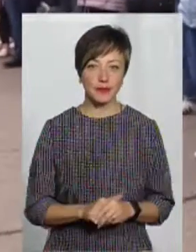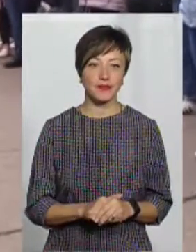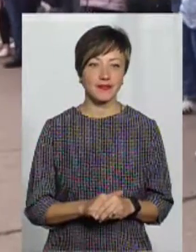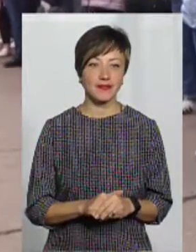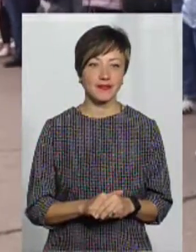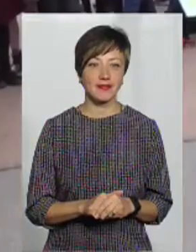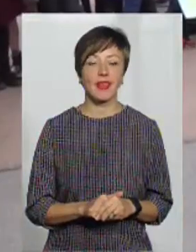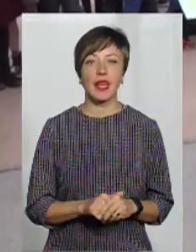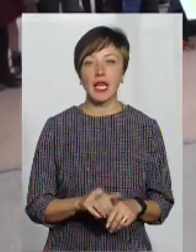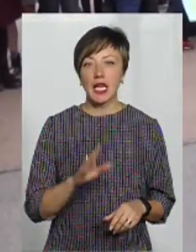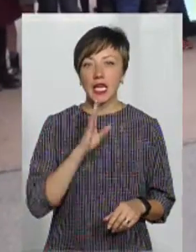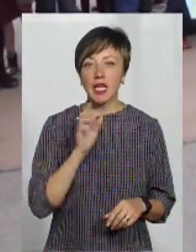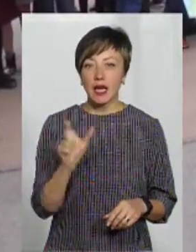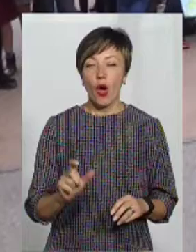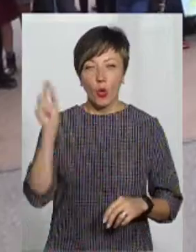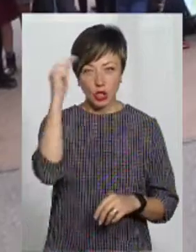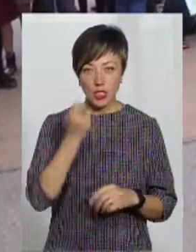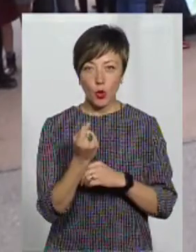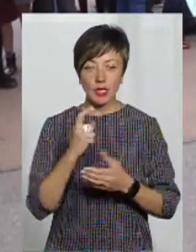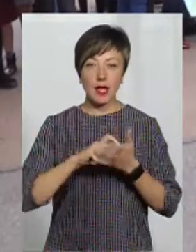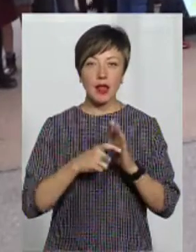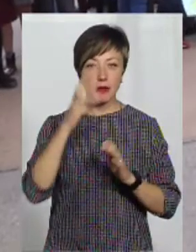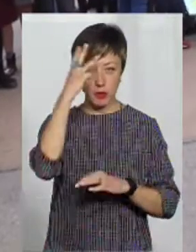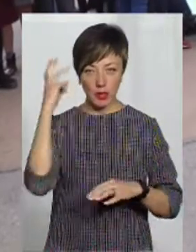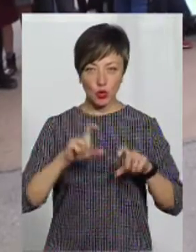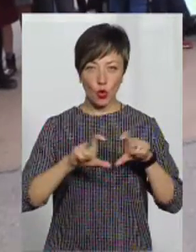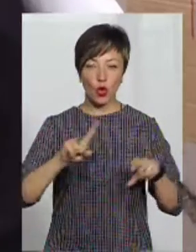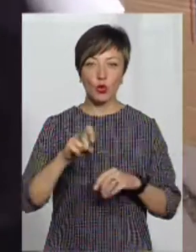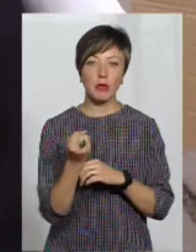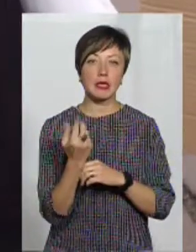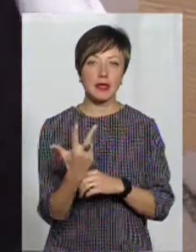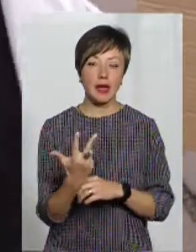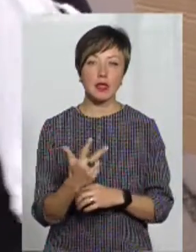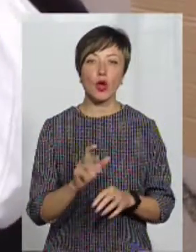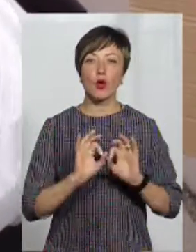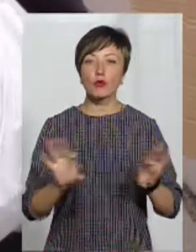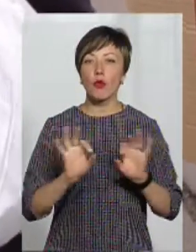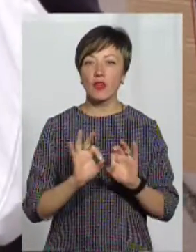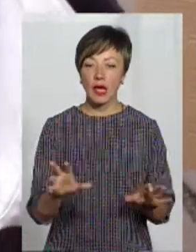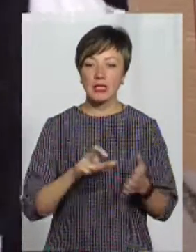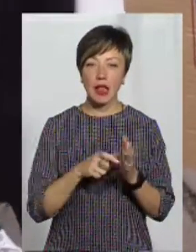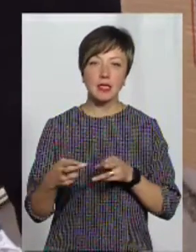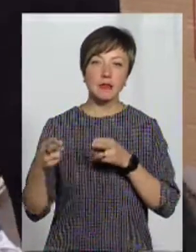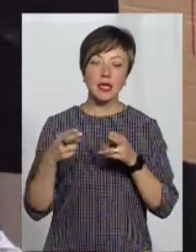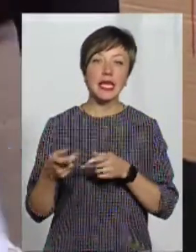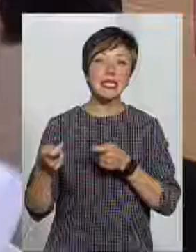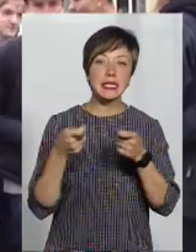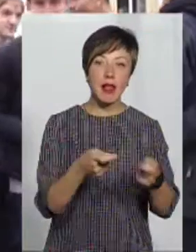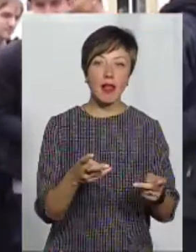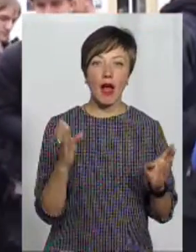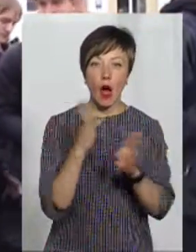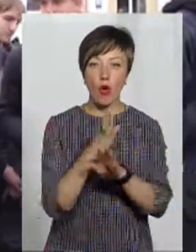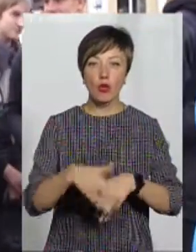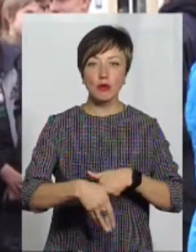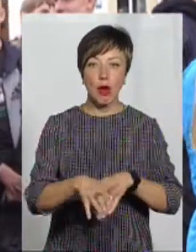захищай! Уляна Ряба – учениця 11 класу Хмельницької загальноосвітньої школи номер 13. Розповідає, з класом їздили на екологічний марш в